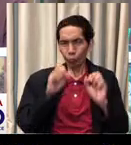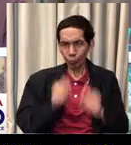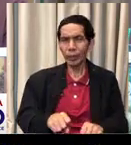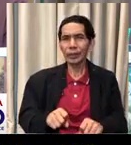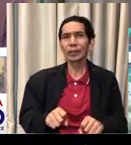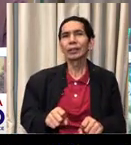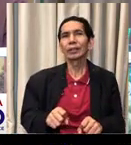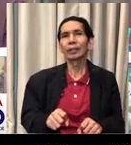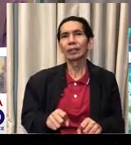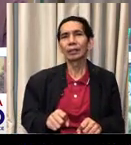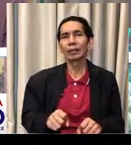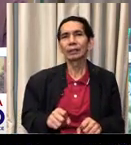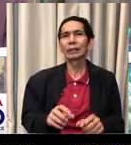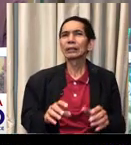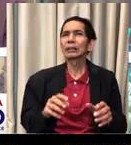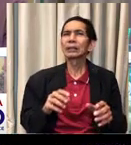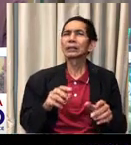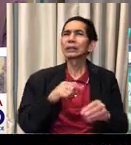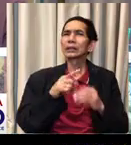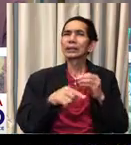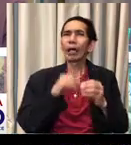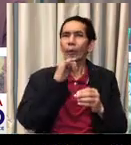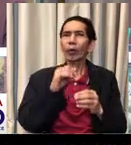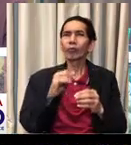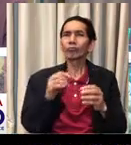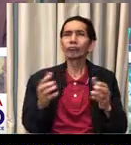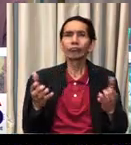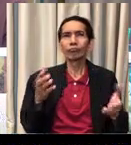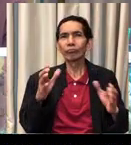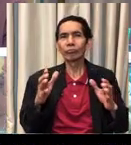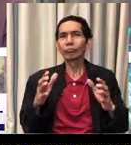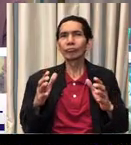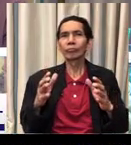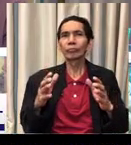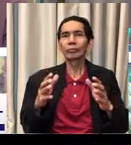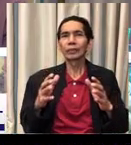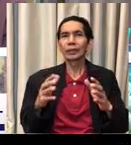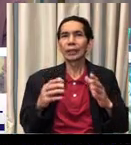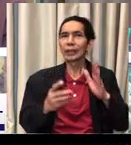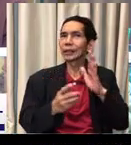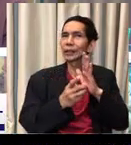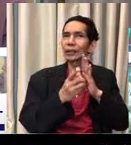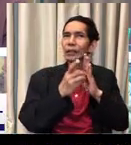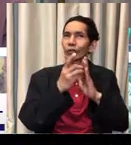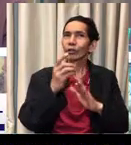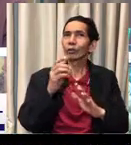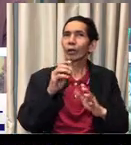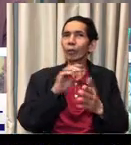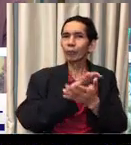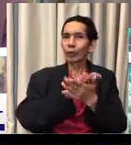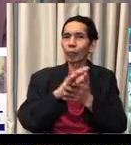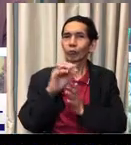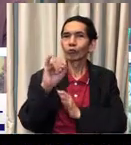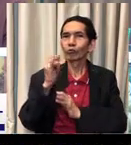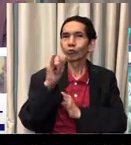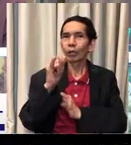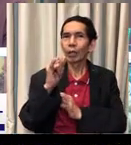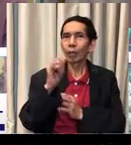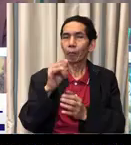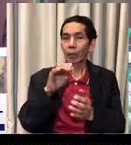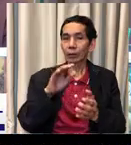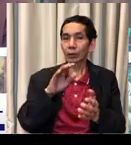eh. Matter of ano lang. Medyo i-innovate lang natin ng konti para magmukhang sosyal. Pero presyong